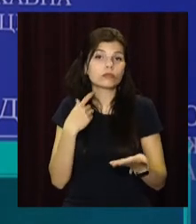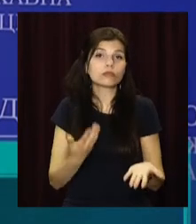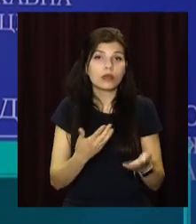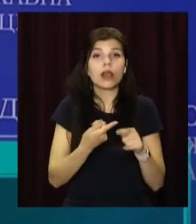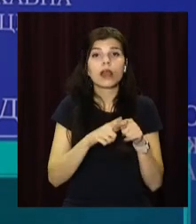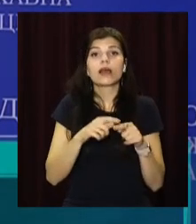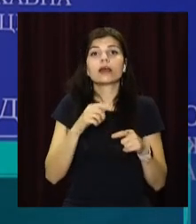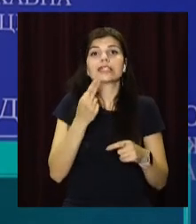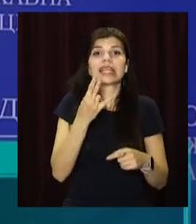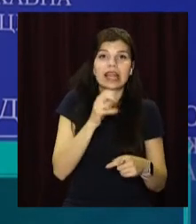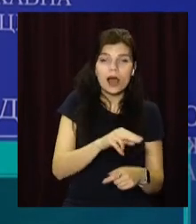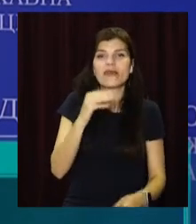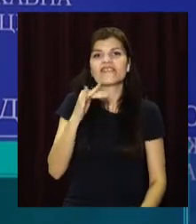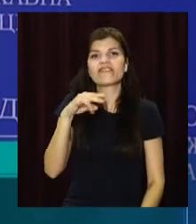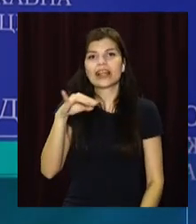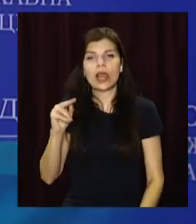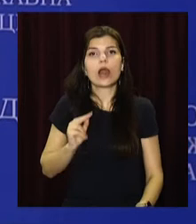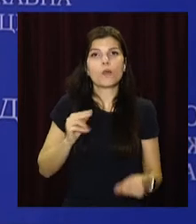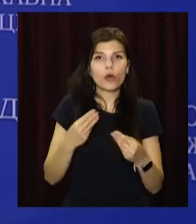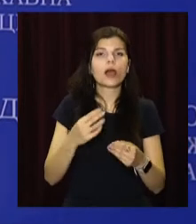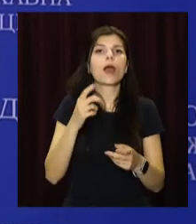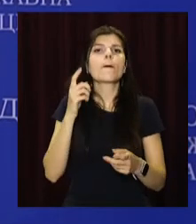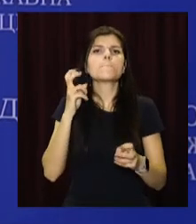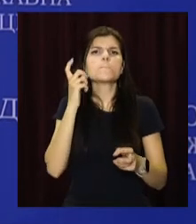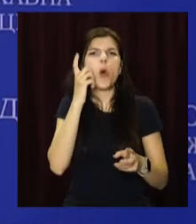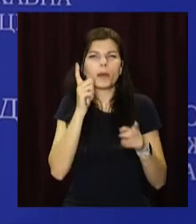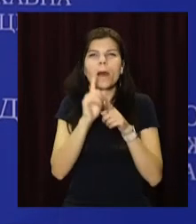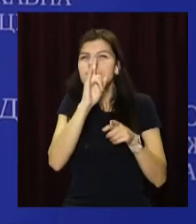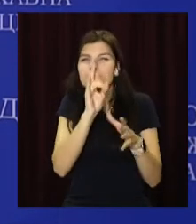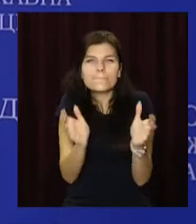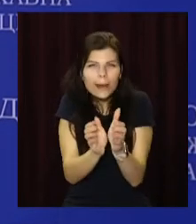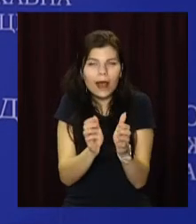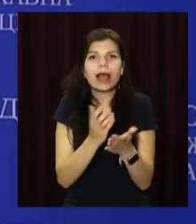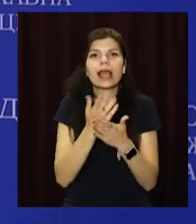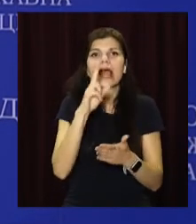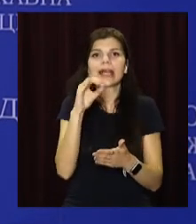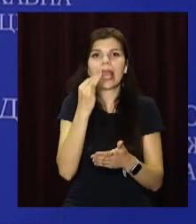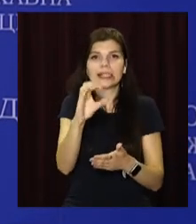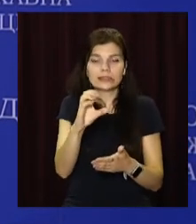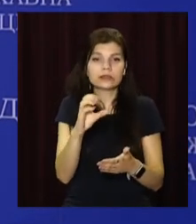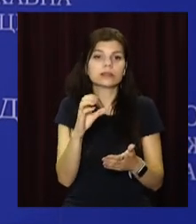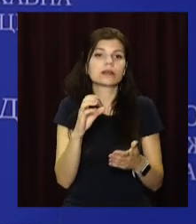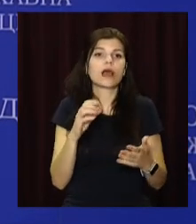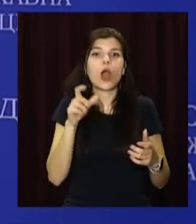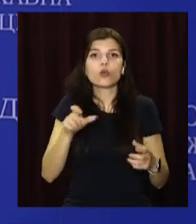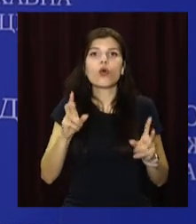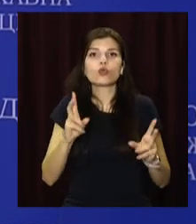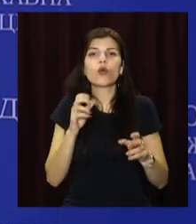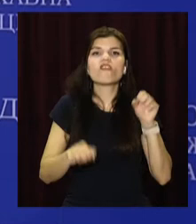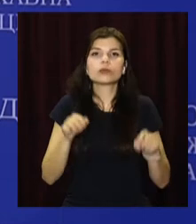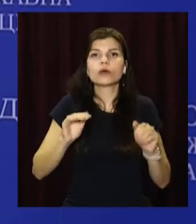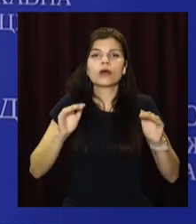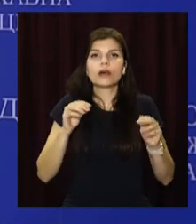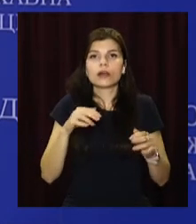ЦНАПу, і їх філії, і віддалені робочі місця, і мобільний центр надання, і так названі кейси для людей з обмеженими